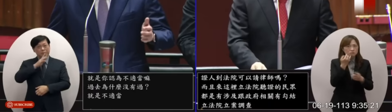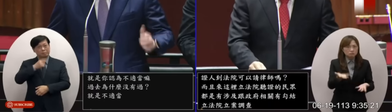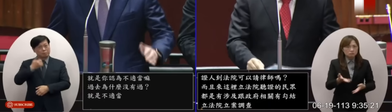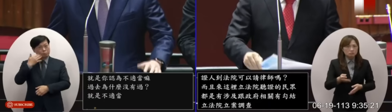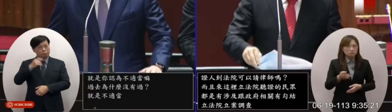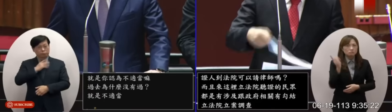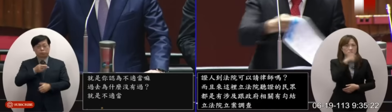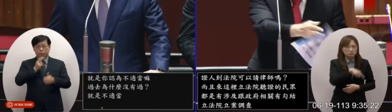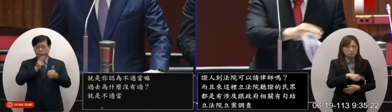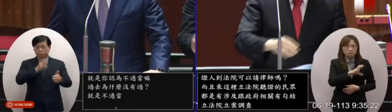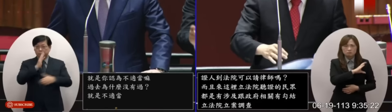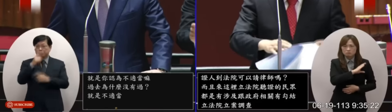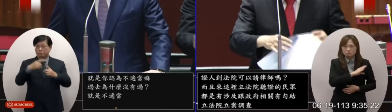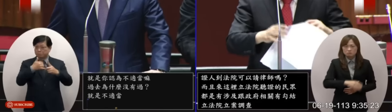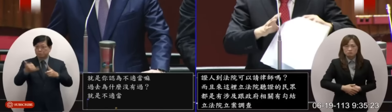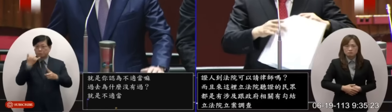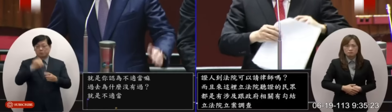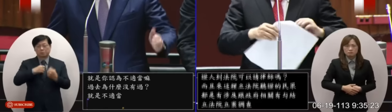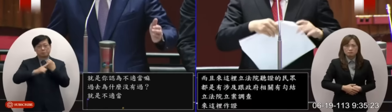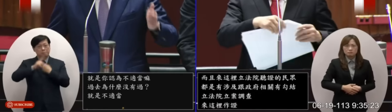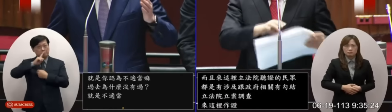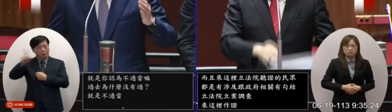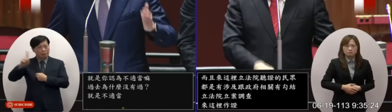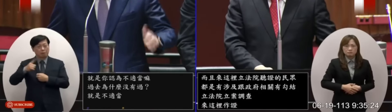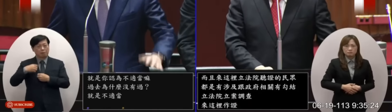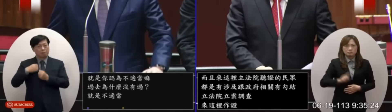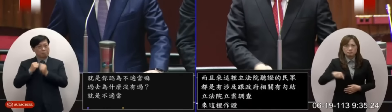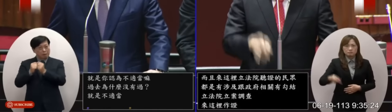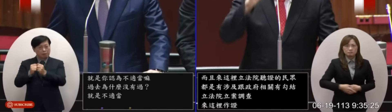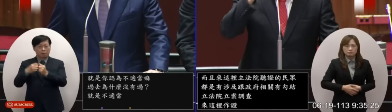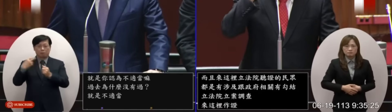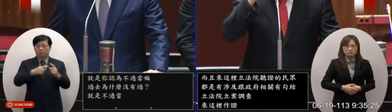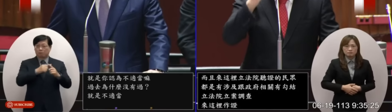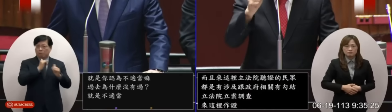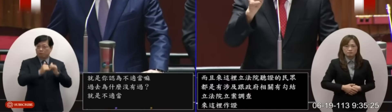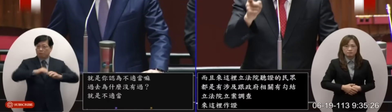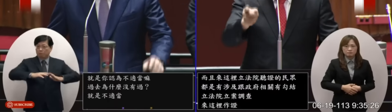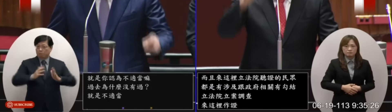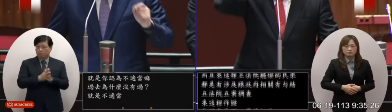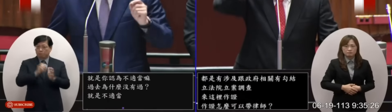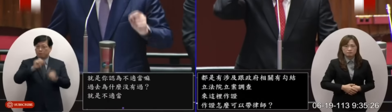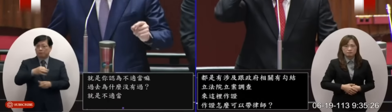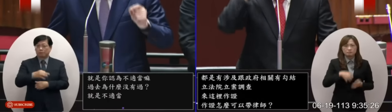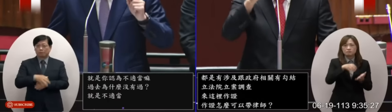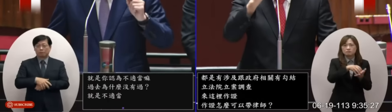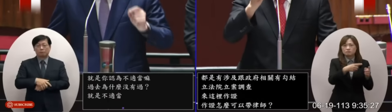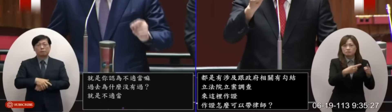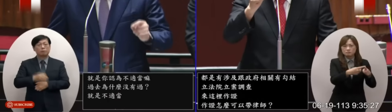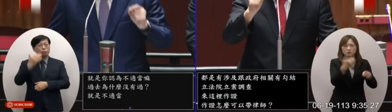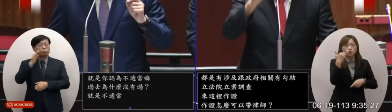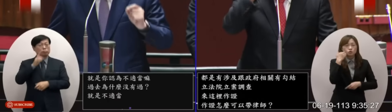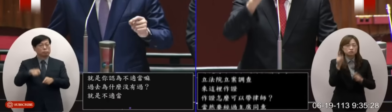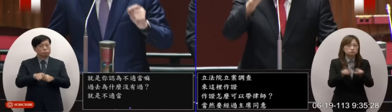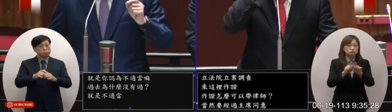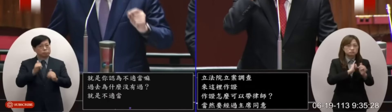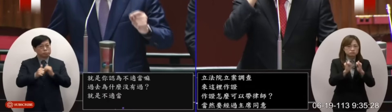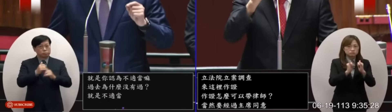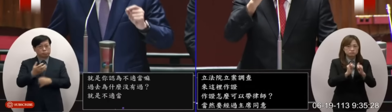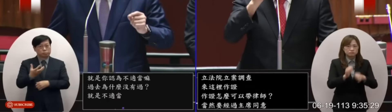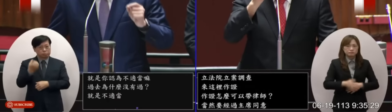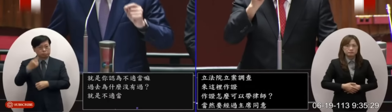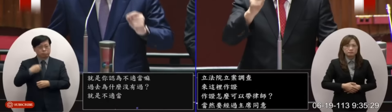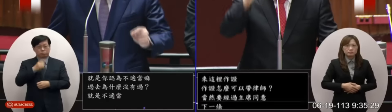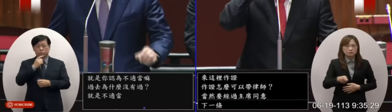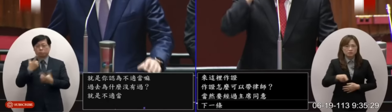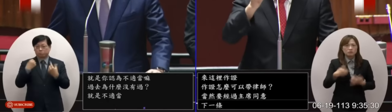科政府人员可以移送刑法， 下一条， 而且科人民直接的 证人，只要是老百姓， 人民的直接 请不要 这 里